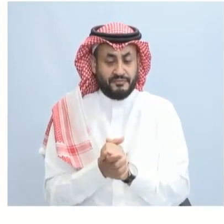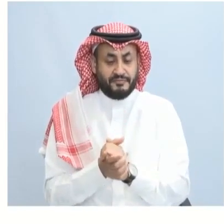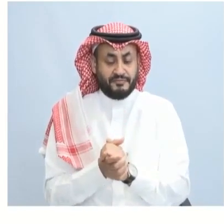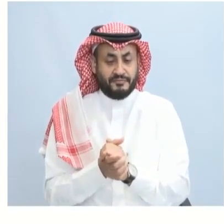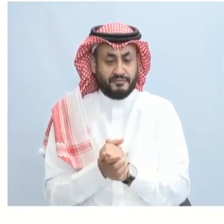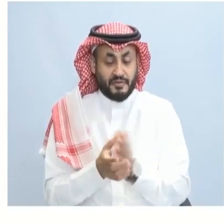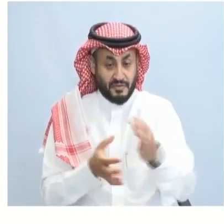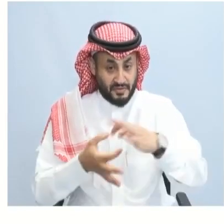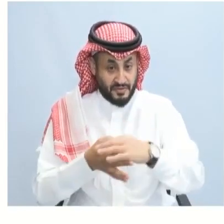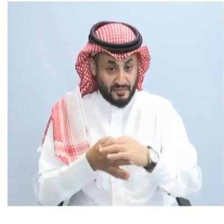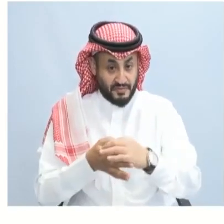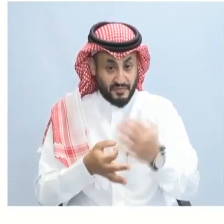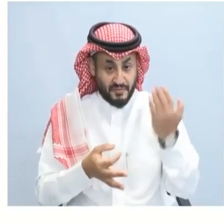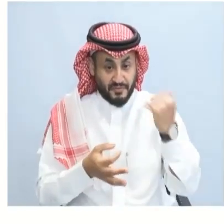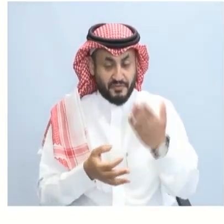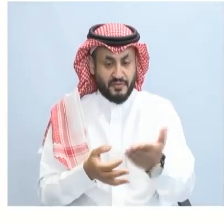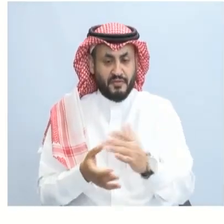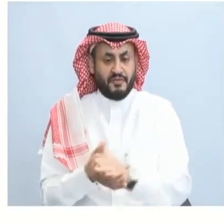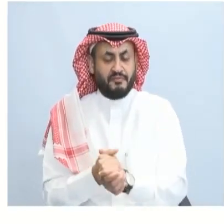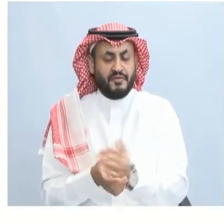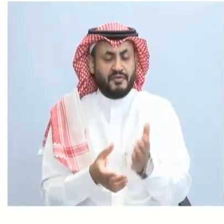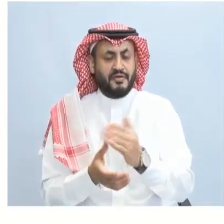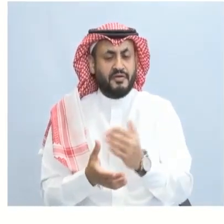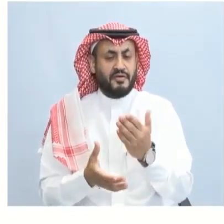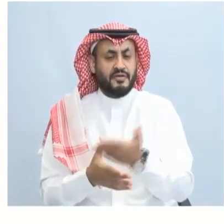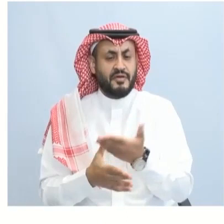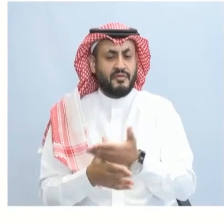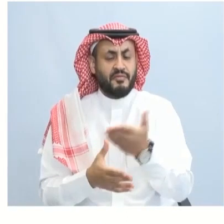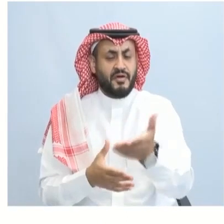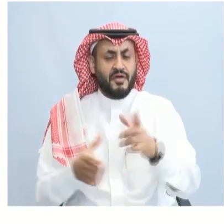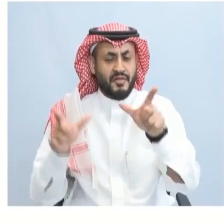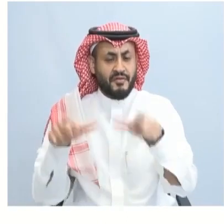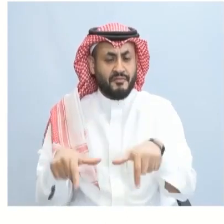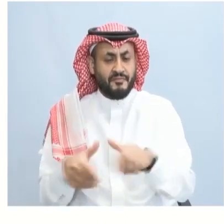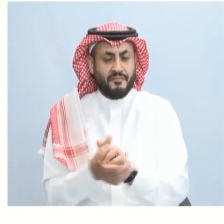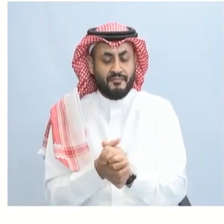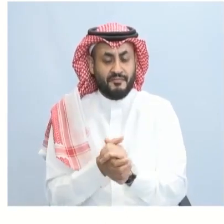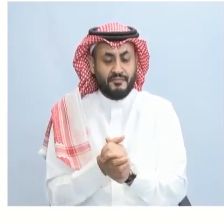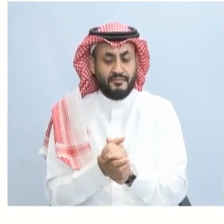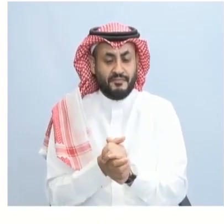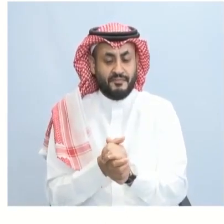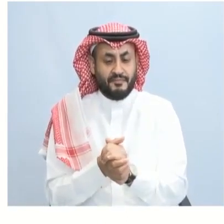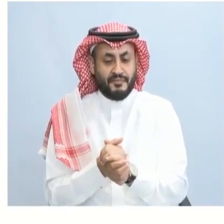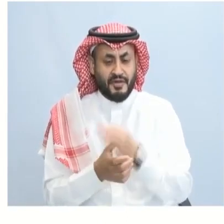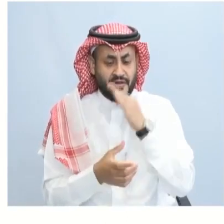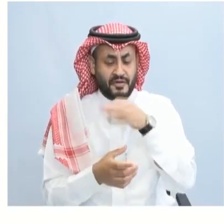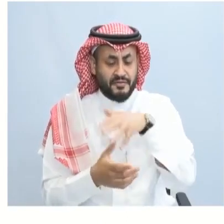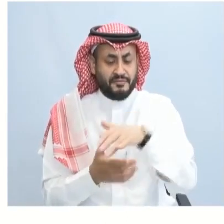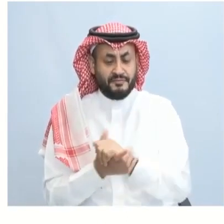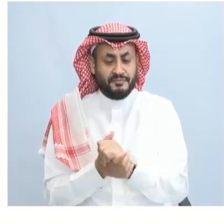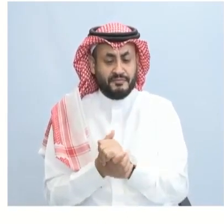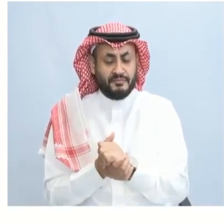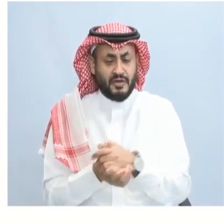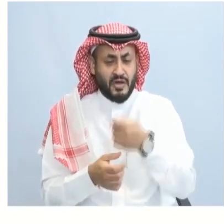going to relate between what we have here and why. Why is it mentioned in this part specifically? قال رسول الله صلى الله عليه وسلم